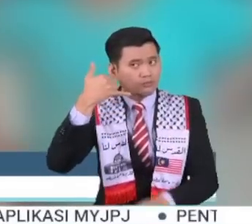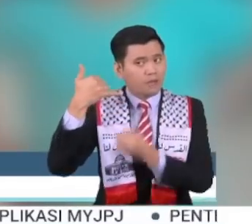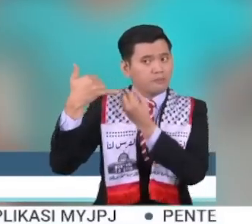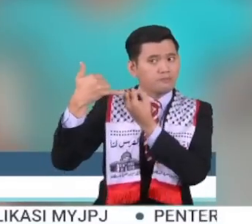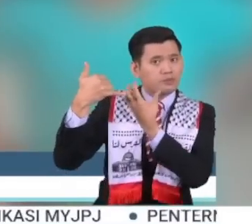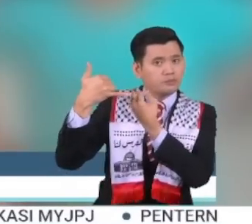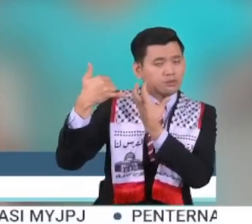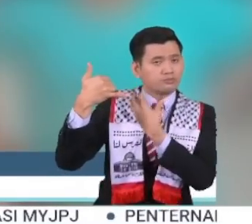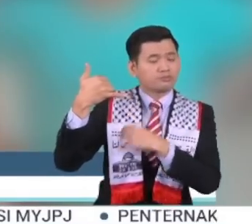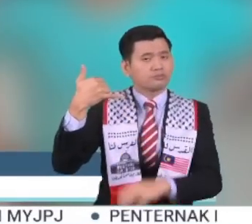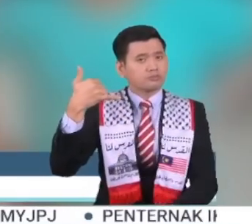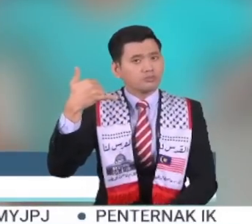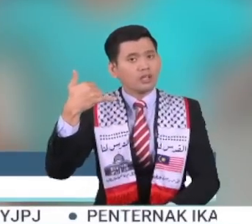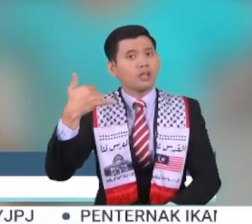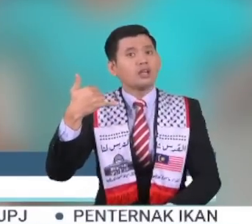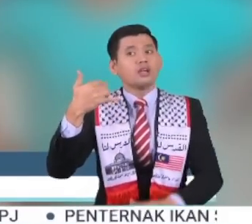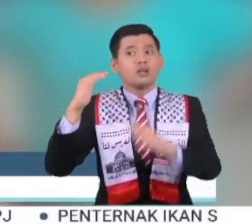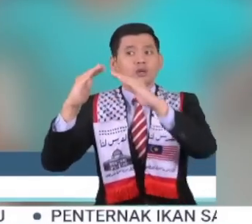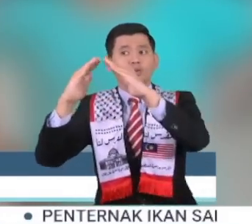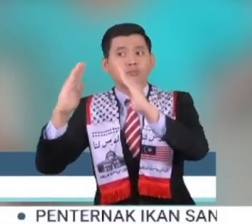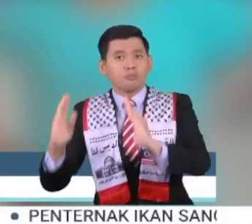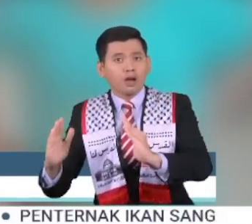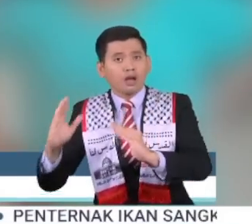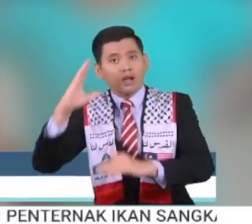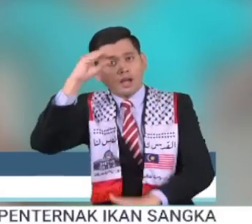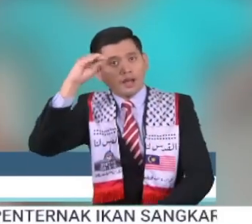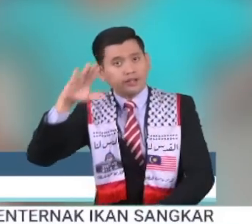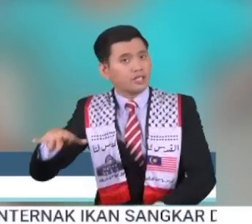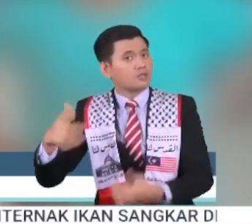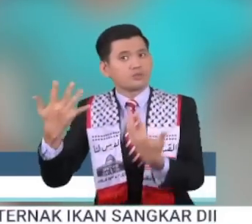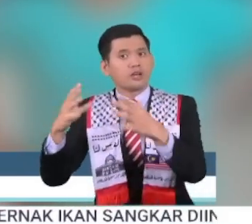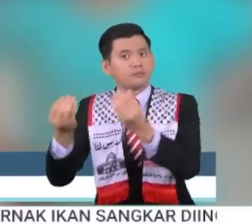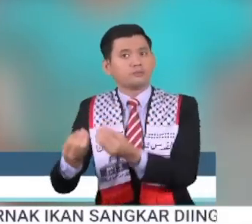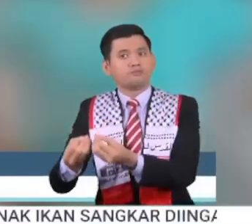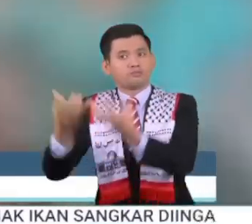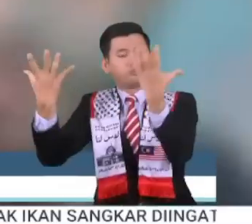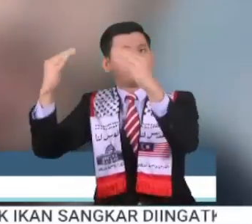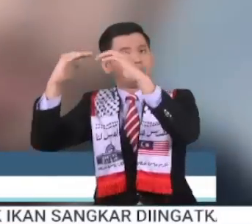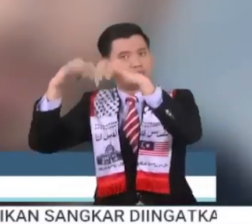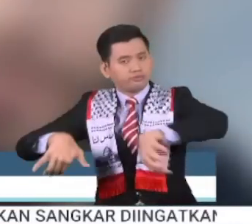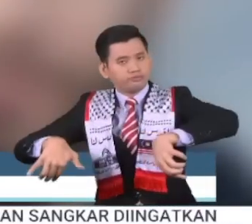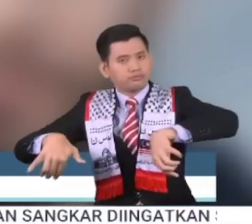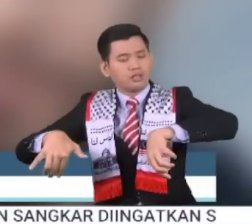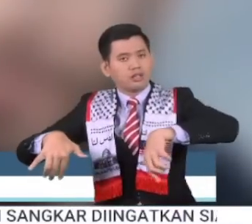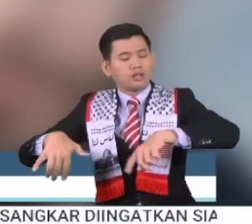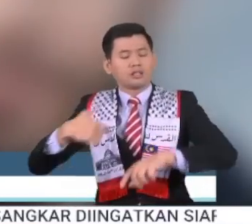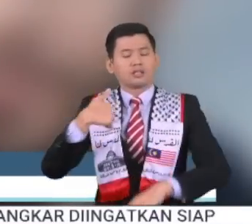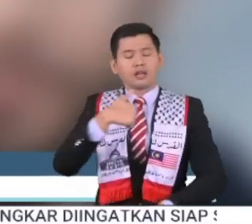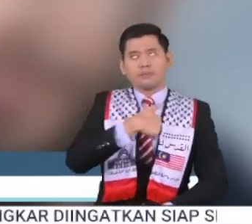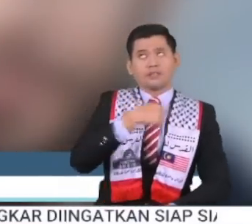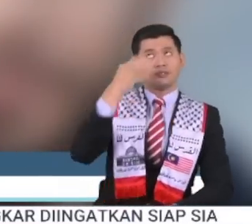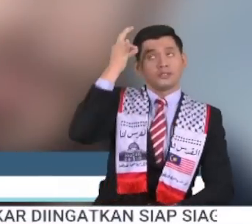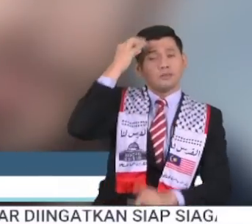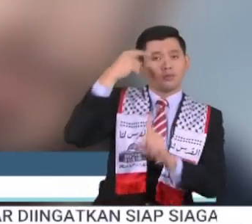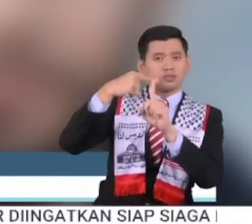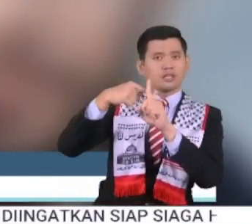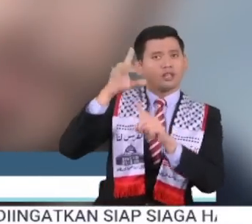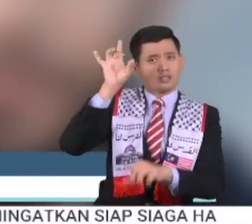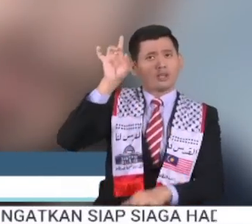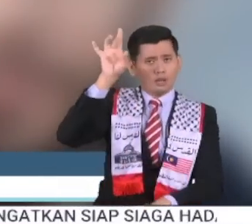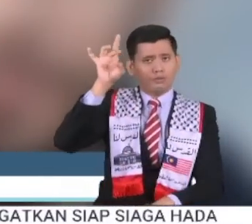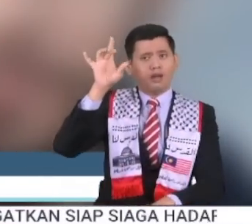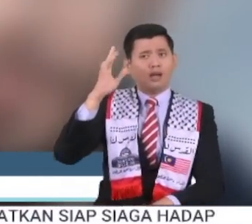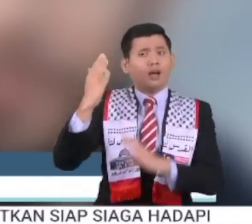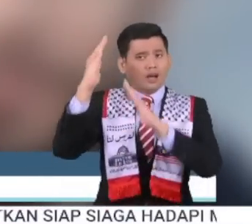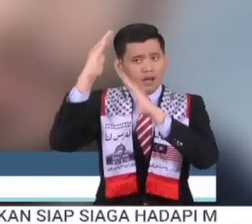rumah adik dia dah hancur. Tapi kita still be positif. Masa tu insya-Allah dia dekat luar, insya-Allah